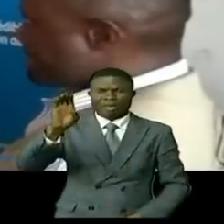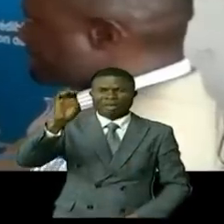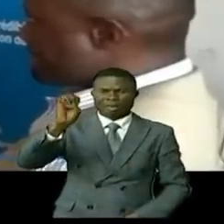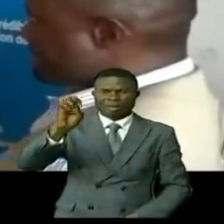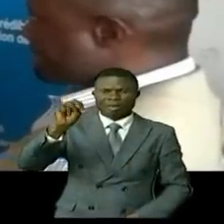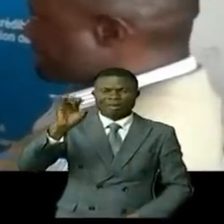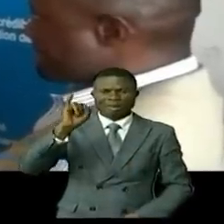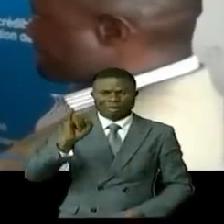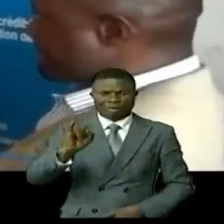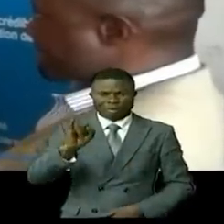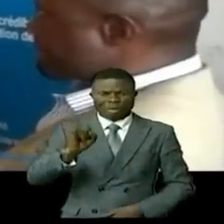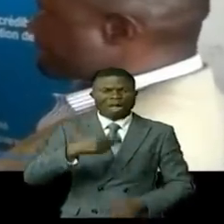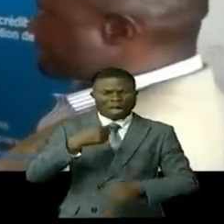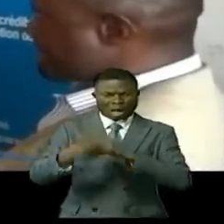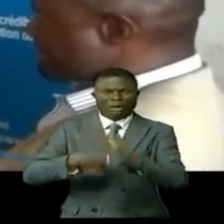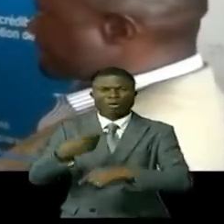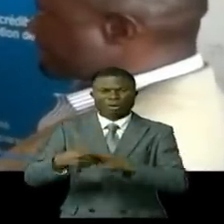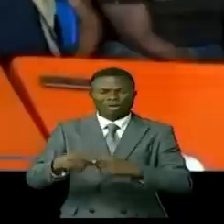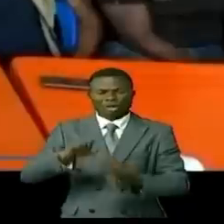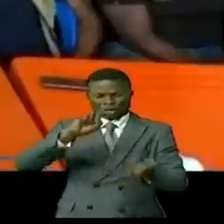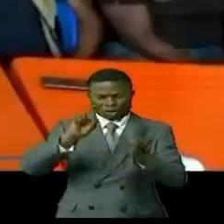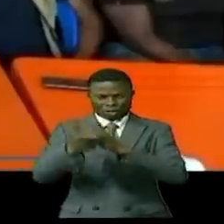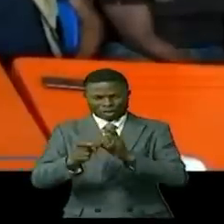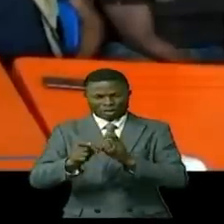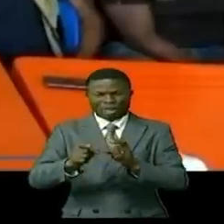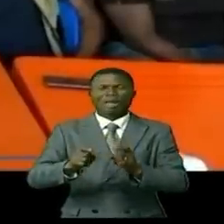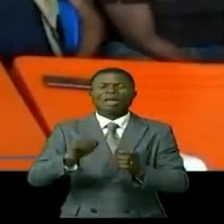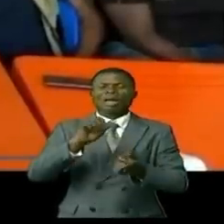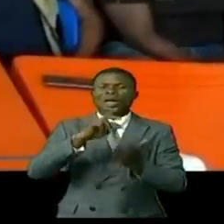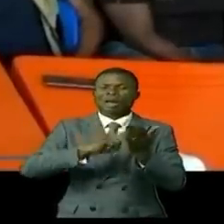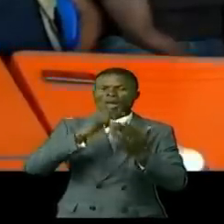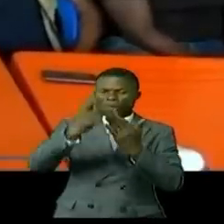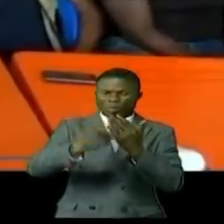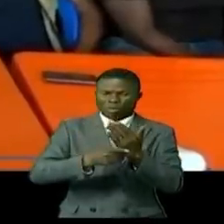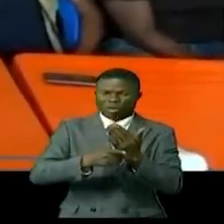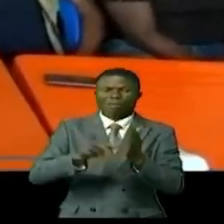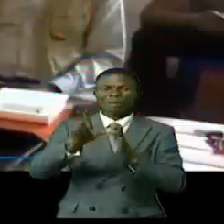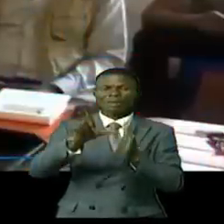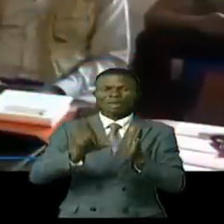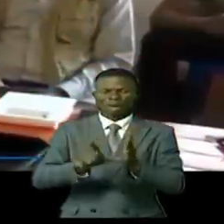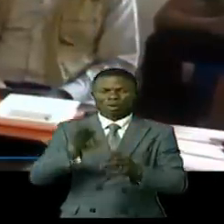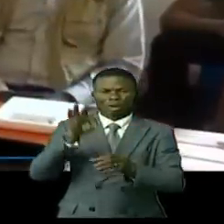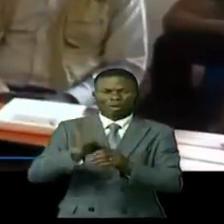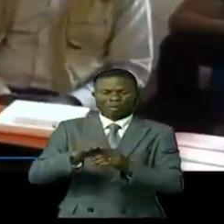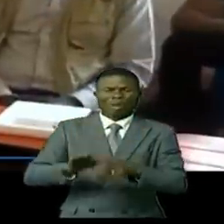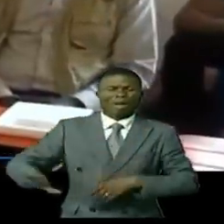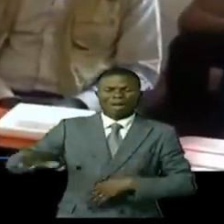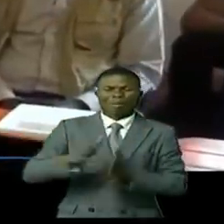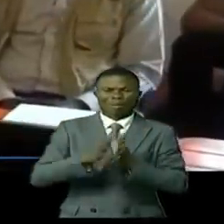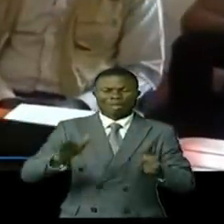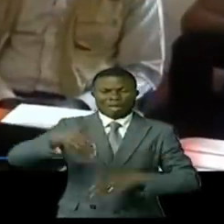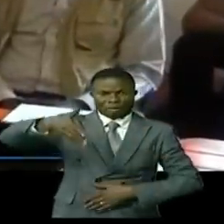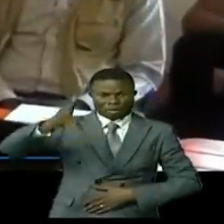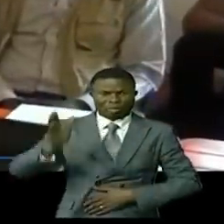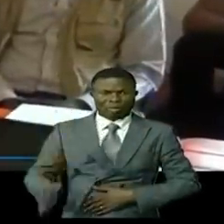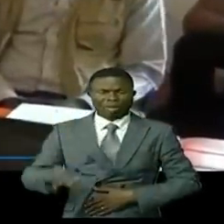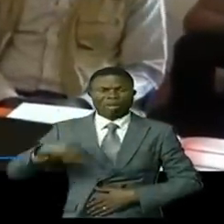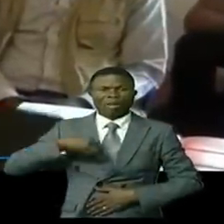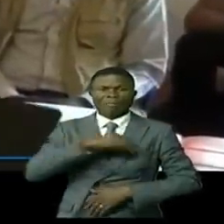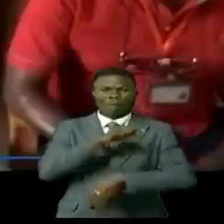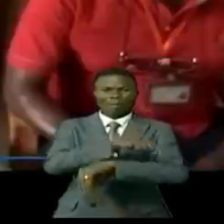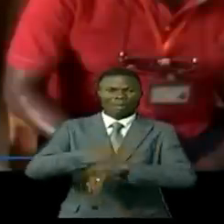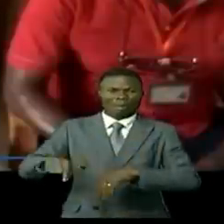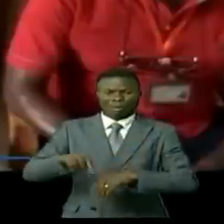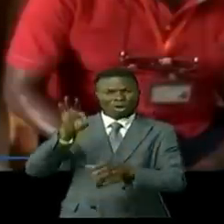la CENI, a commencé à revoir la cartographie opérationnelle à travers tous les pays. Les experts et membres de